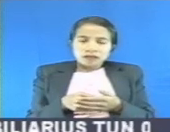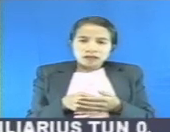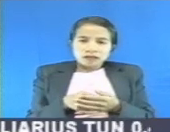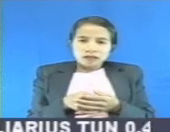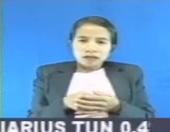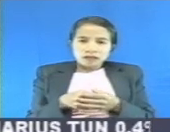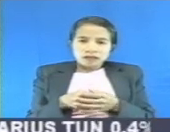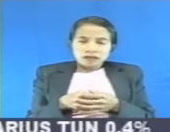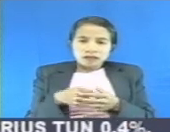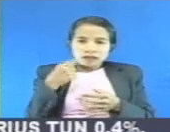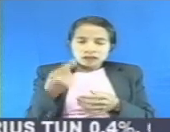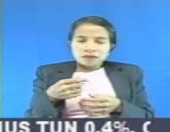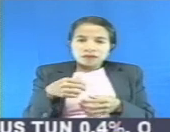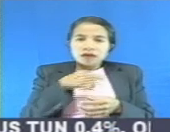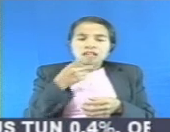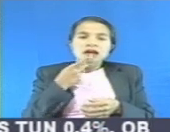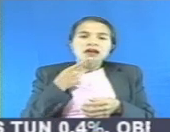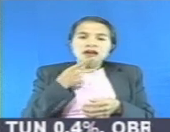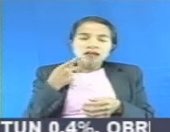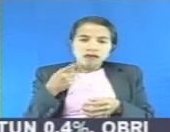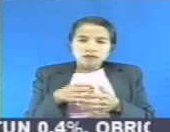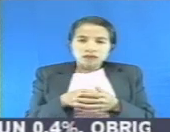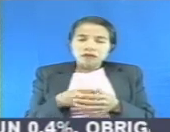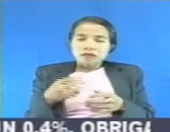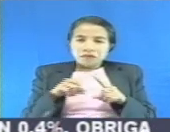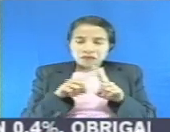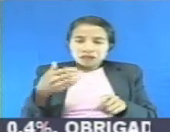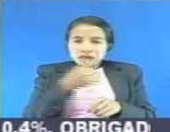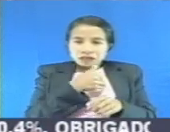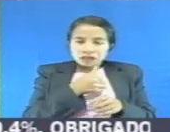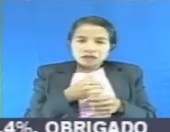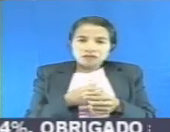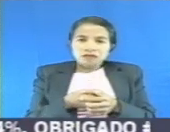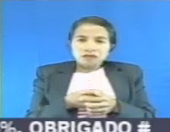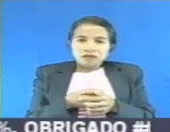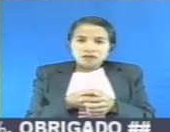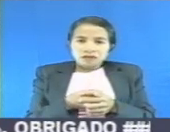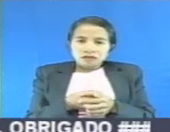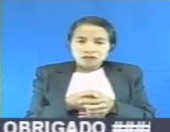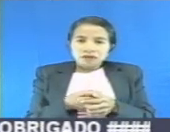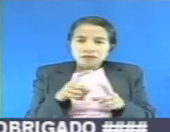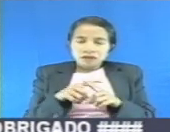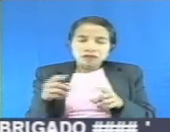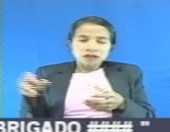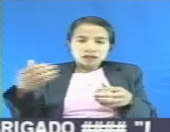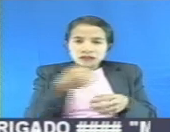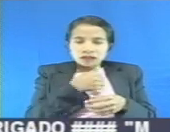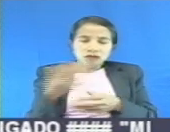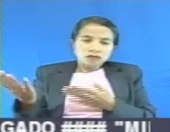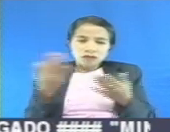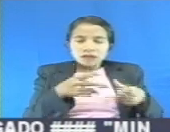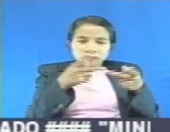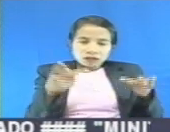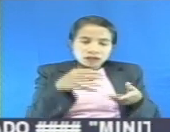ba amu paroki ne bepesta ne besida bok atu bensa atu lori ba pati ne be atu tau musida